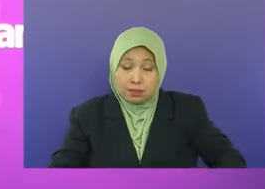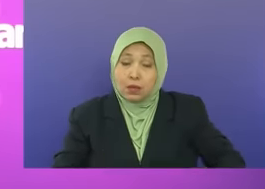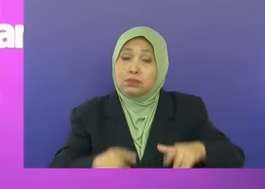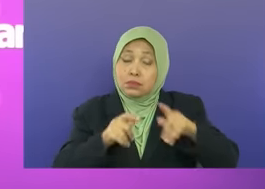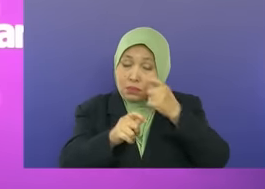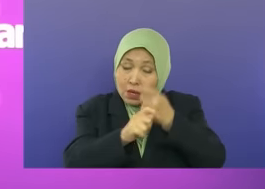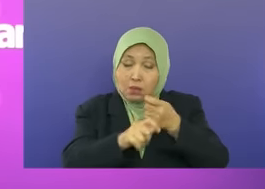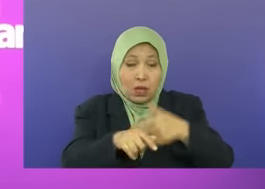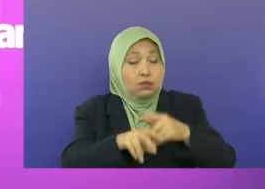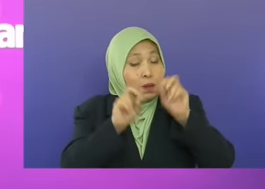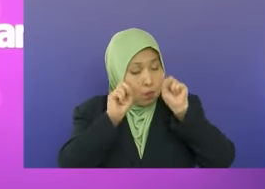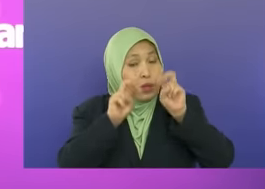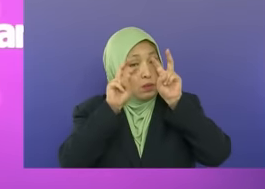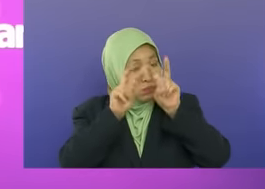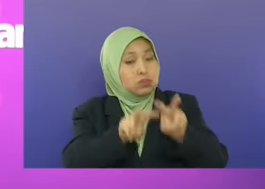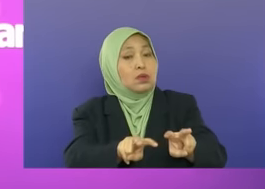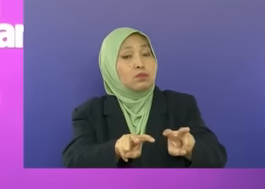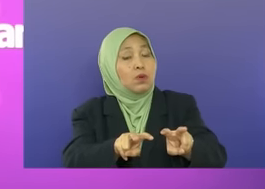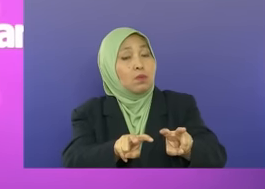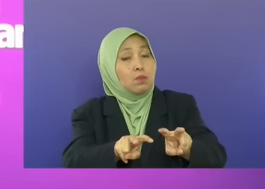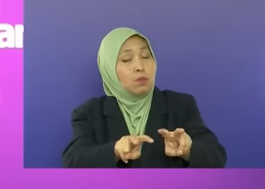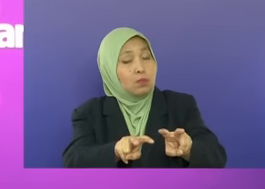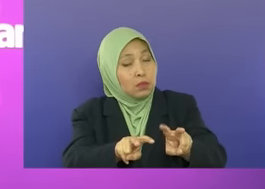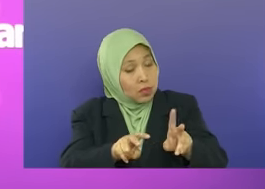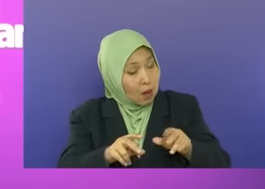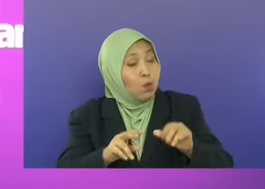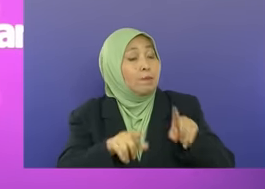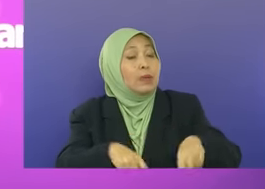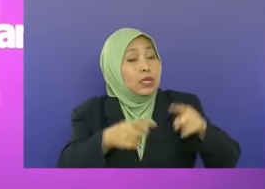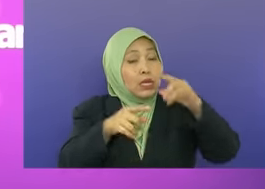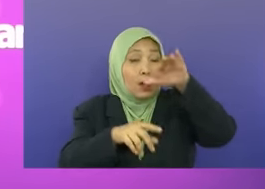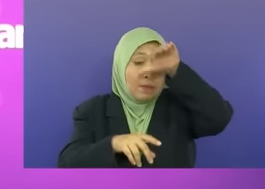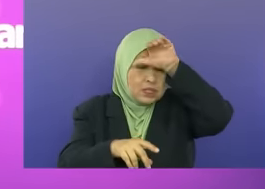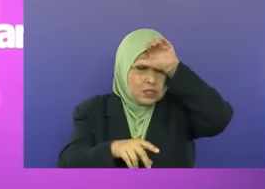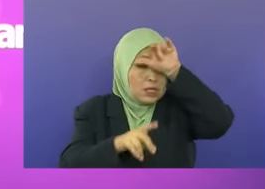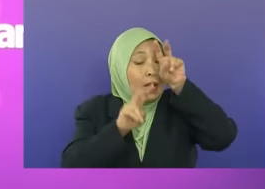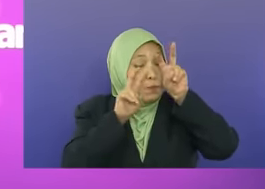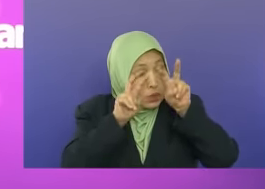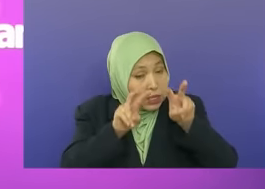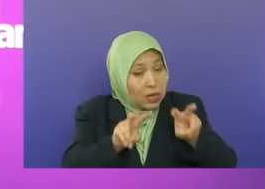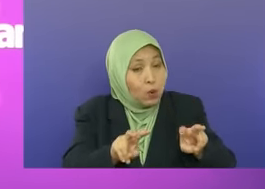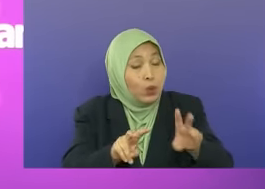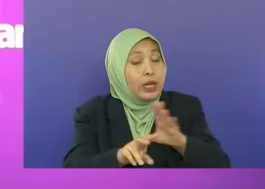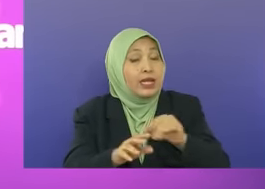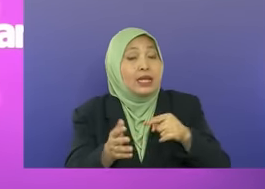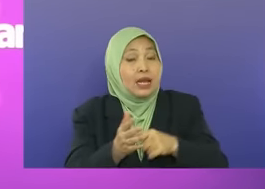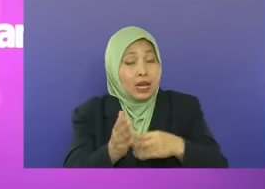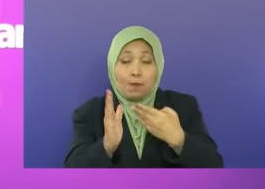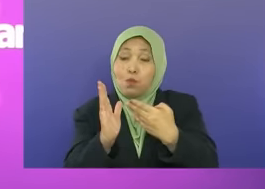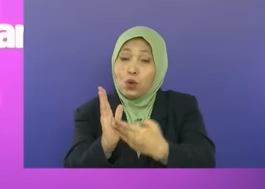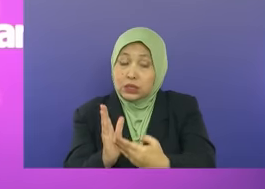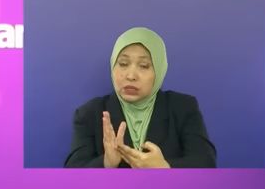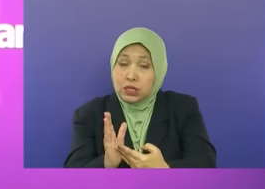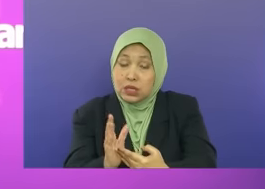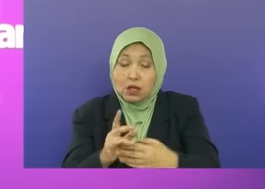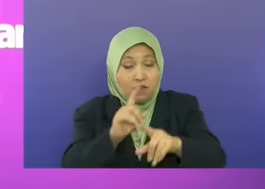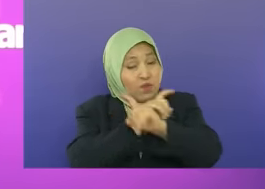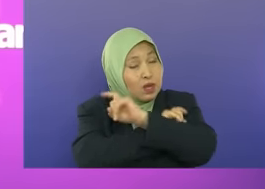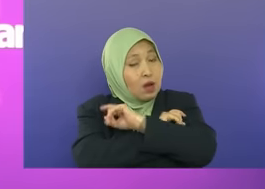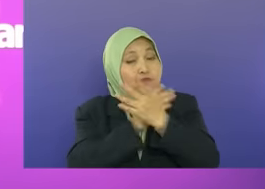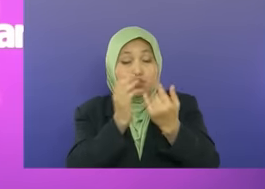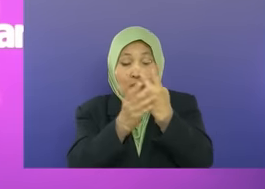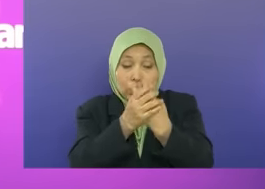sampai sekarang boleh diperhatikan kamu pergi ke Mesir kamu tengok dan ini adalah bukti bahwa Firaun telah